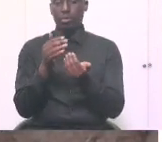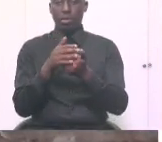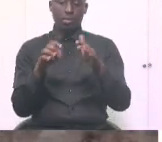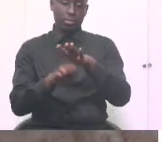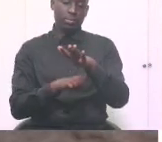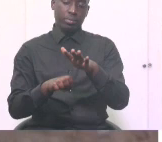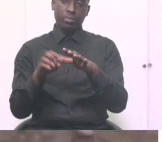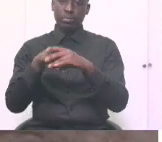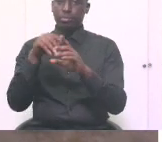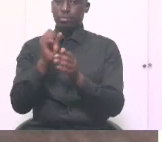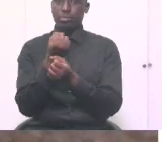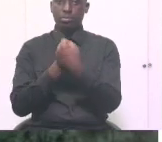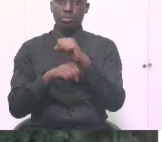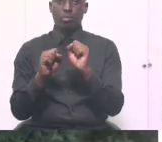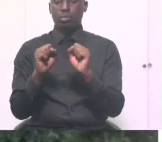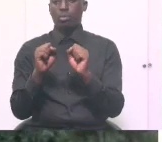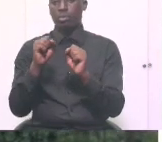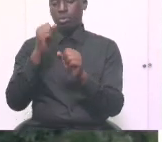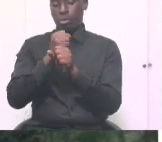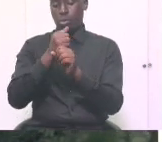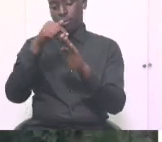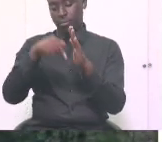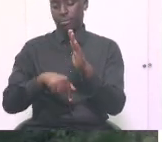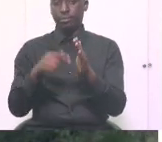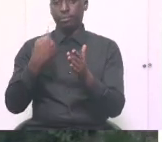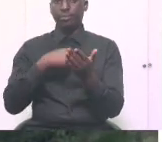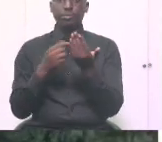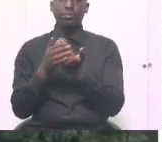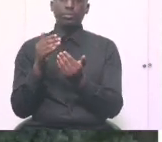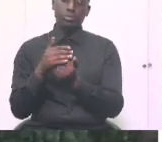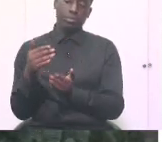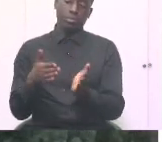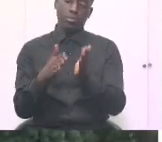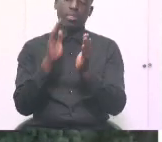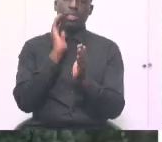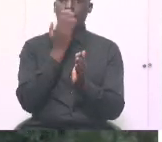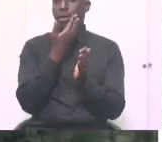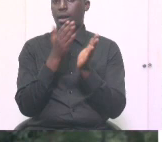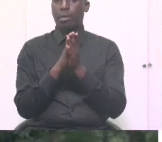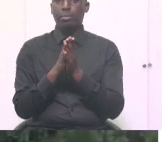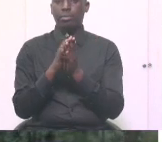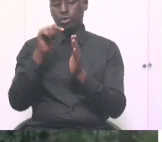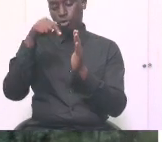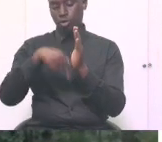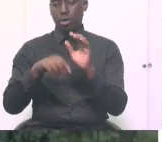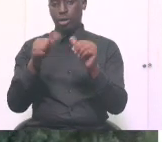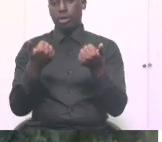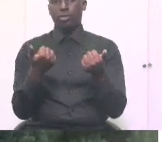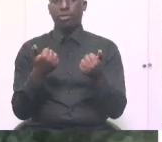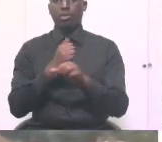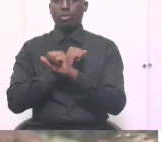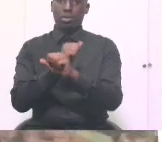ibidukikije muri ibyo bikorwa by'ubucukuzi turabasaba kubungabunga imigezi ndetse no gucukura neza hagamijwe